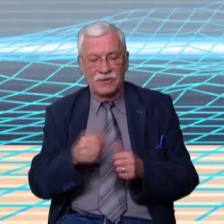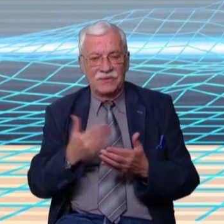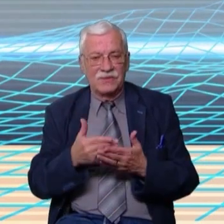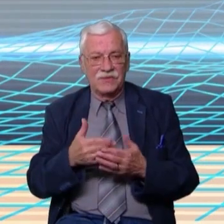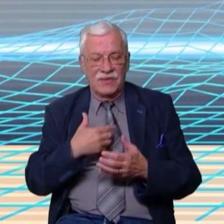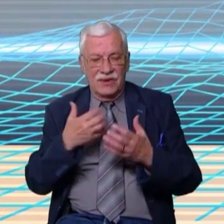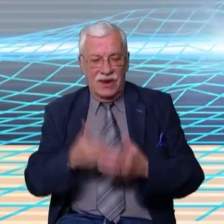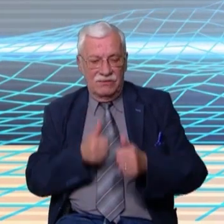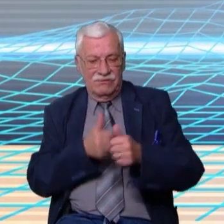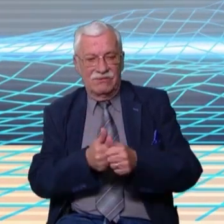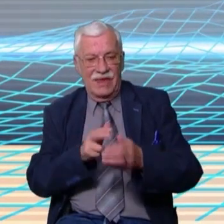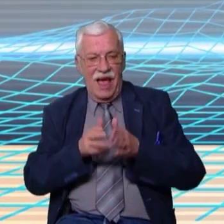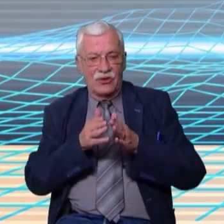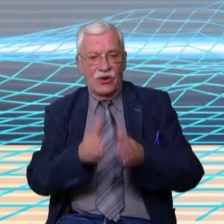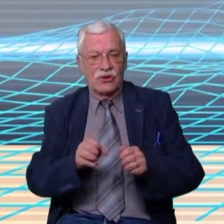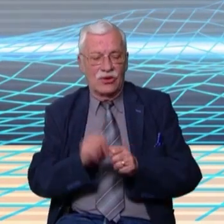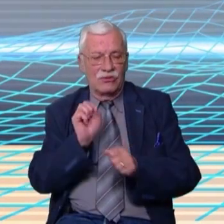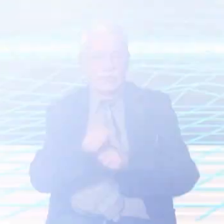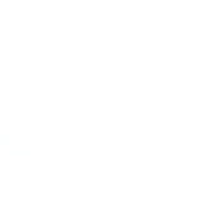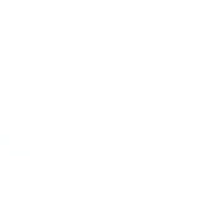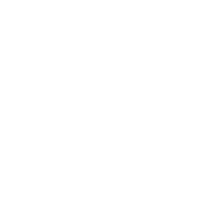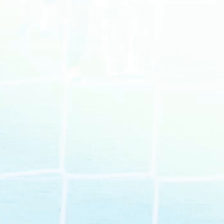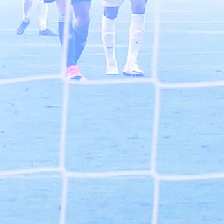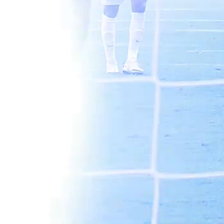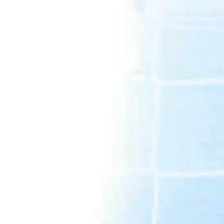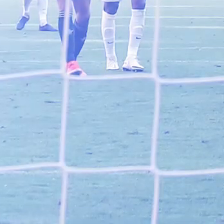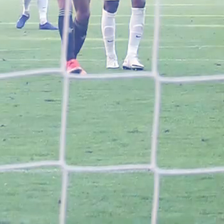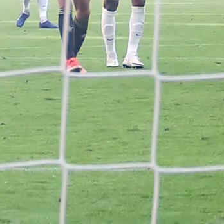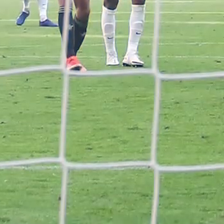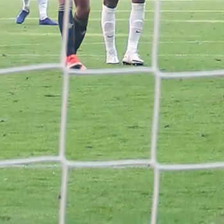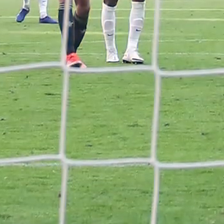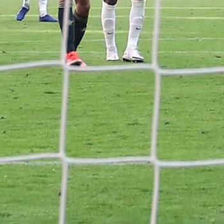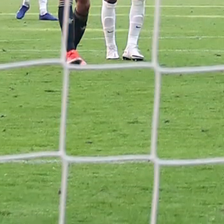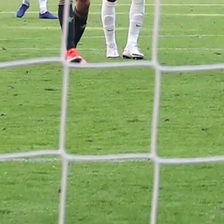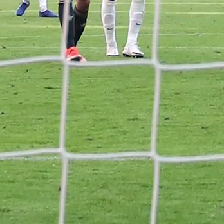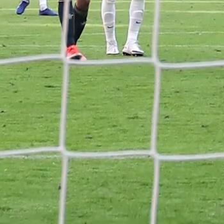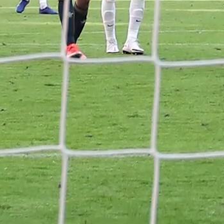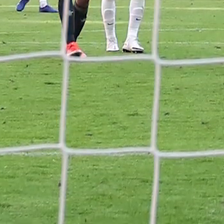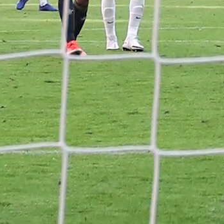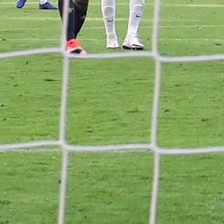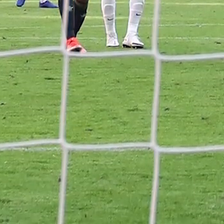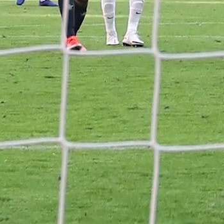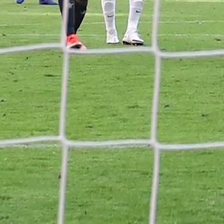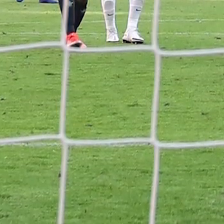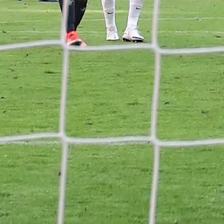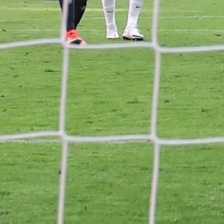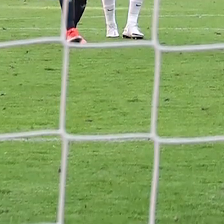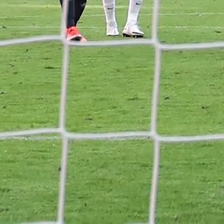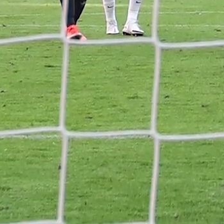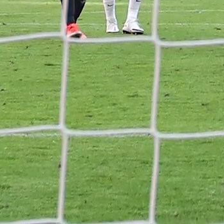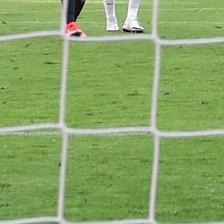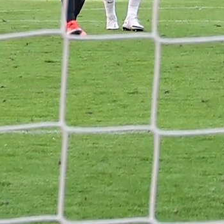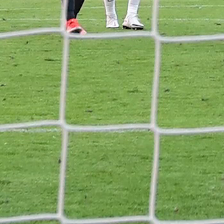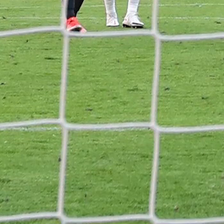chciałem stanąć na drodze, bo oni zaplanowali imprezę po meczu ze względu na jego rekord, bo myśleli, że go